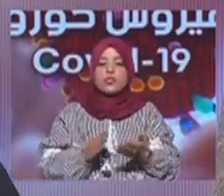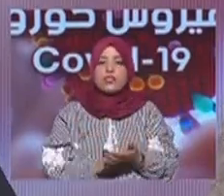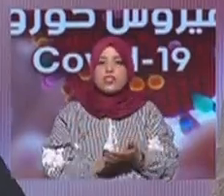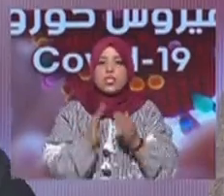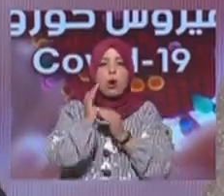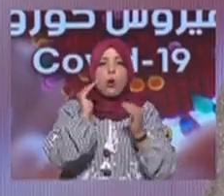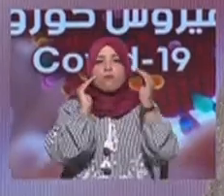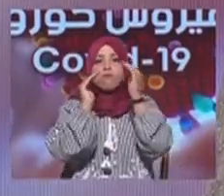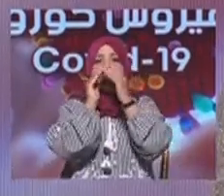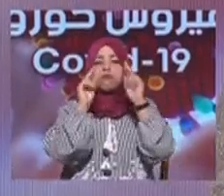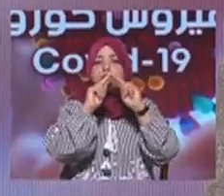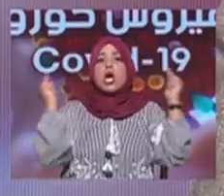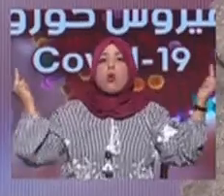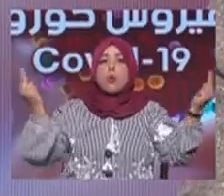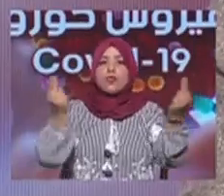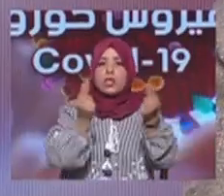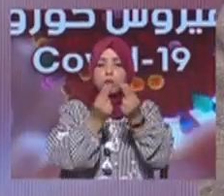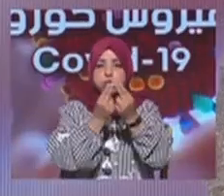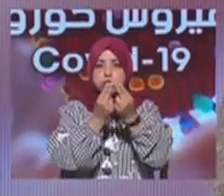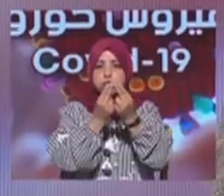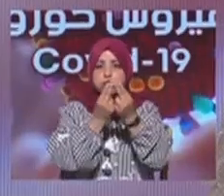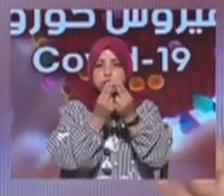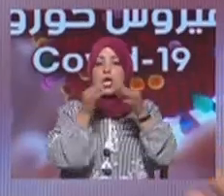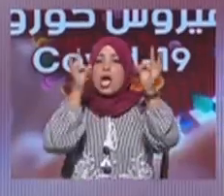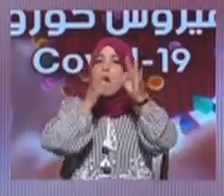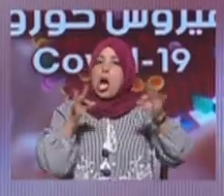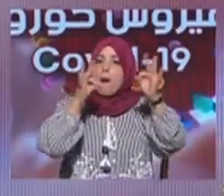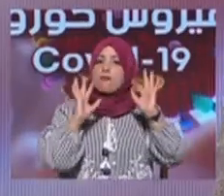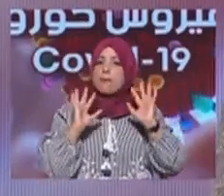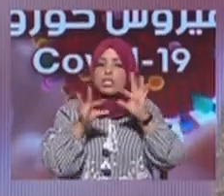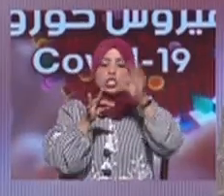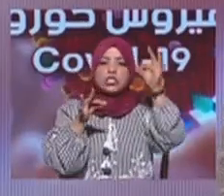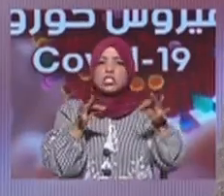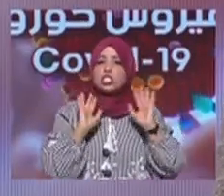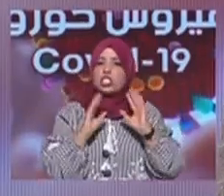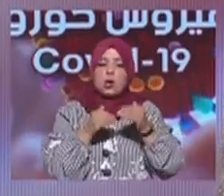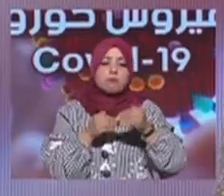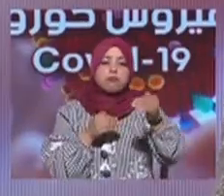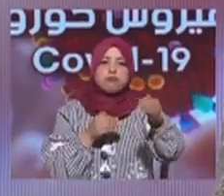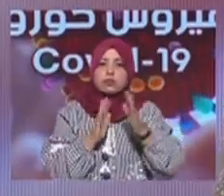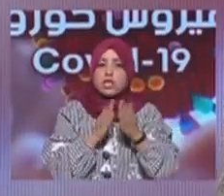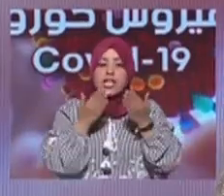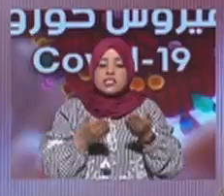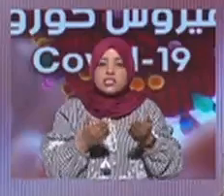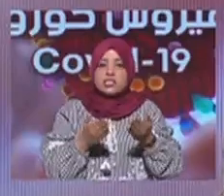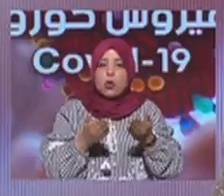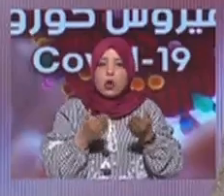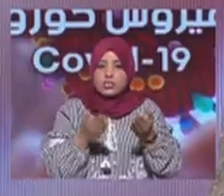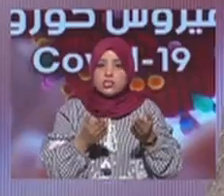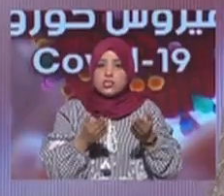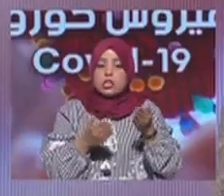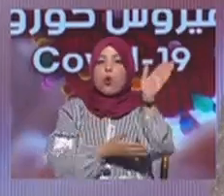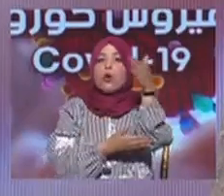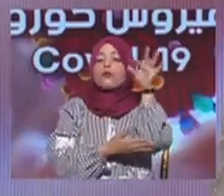وحتى بلاد لا لقات الجون في دي بروجيكسيون ولقاو رواحهم ياسر بعاد على البروجيكسيون اللي عملوهم. احنا بالنسبه لنا حاليا